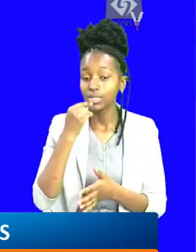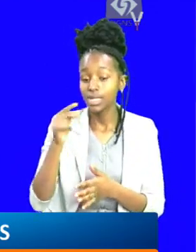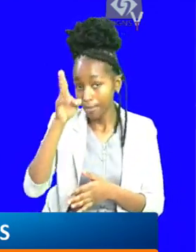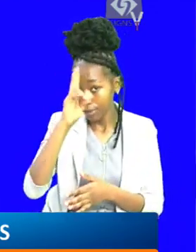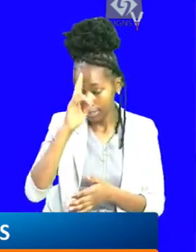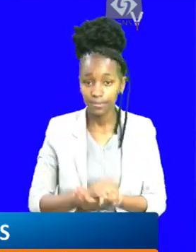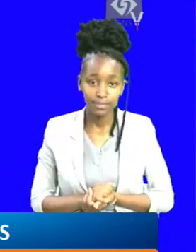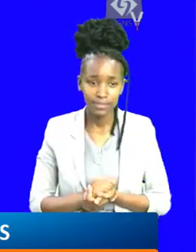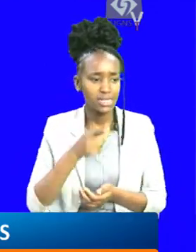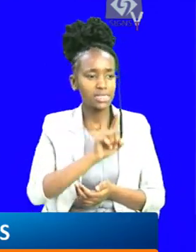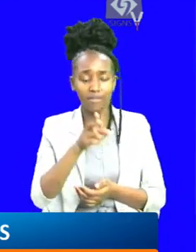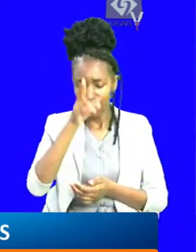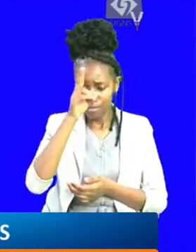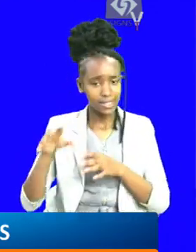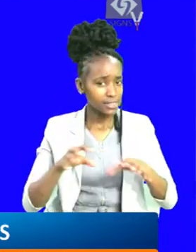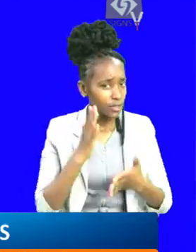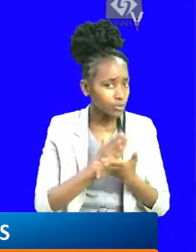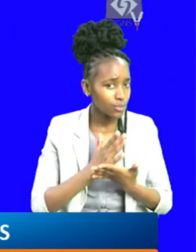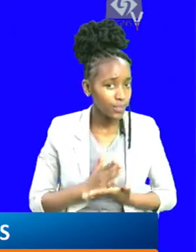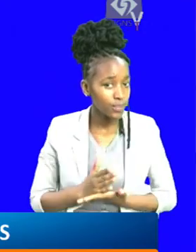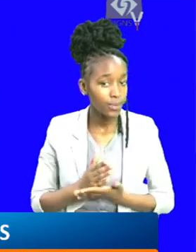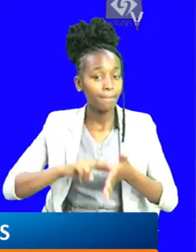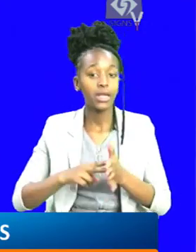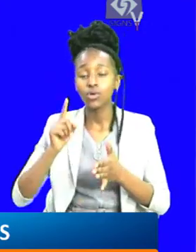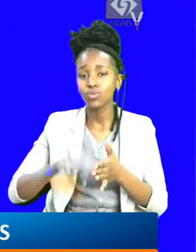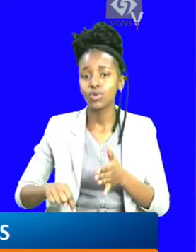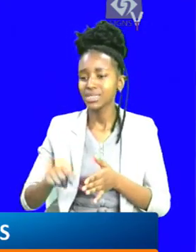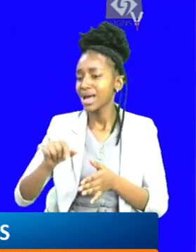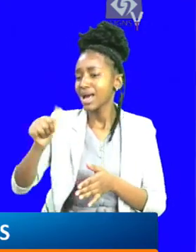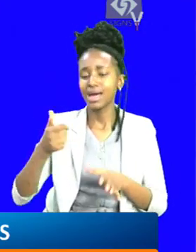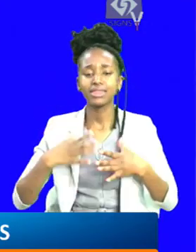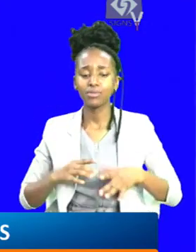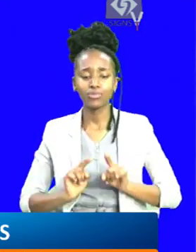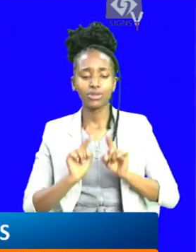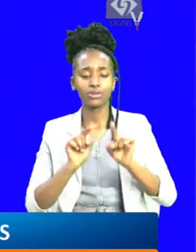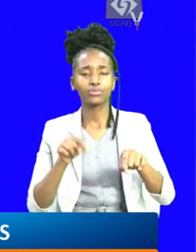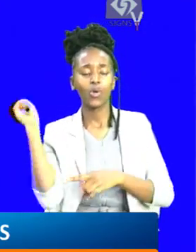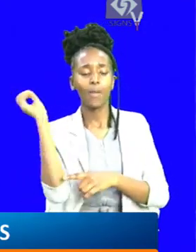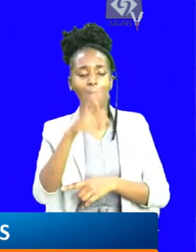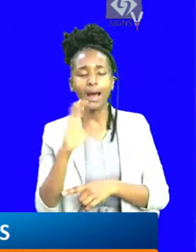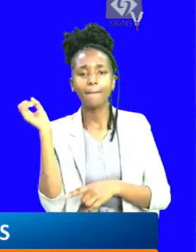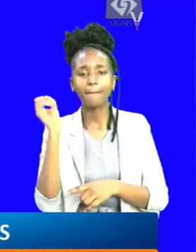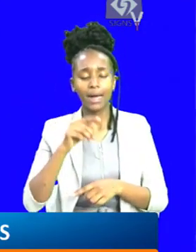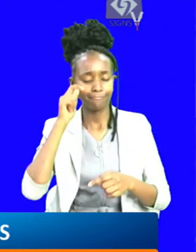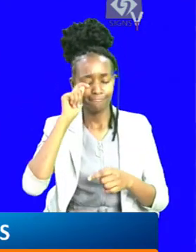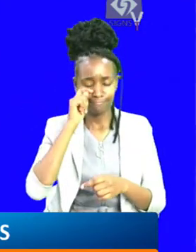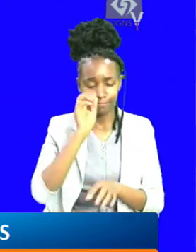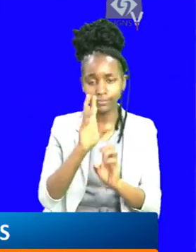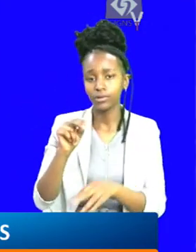anaumia, sio? Na tunaambia hata polisi wetu wao wenyewe wanaumia. Kwa hivyo